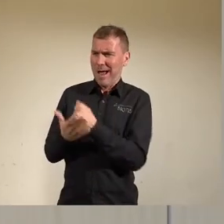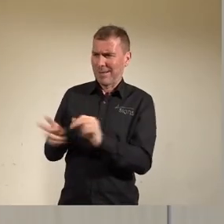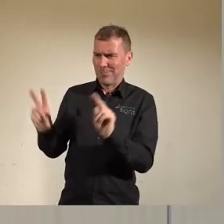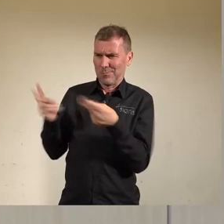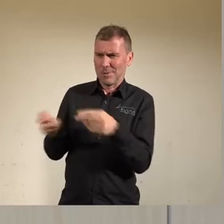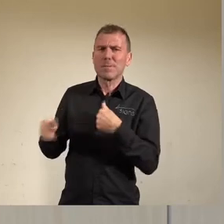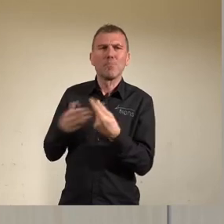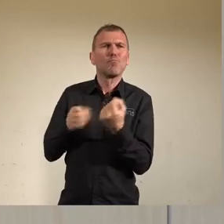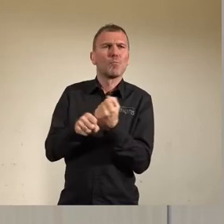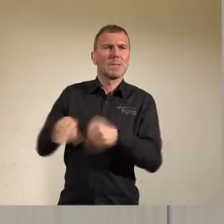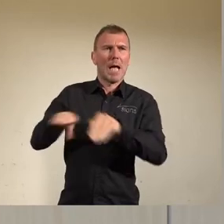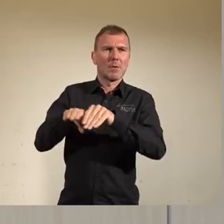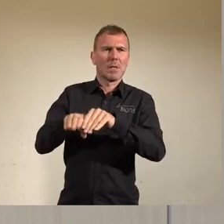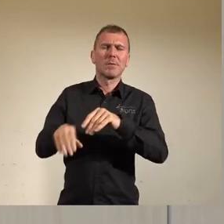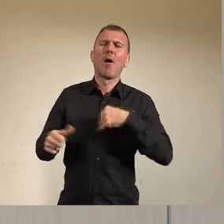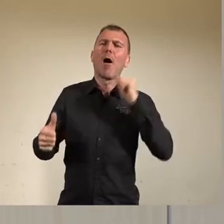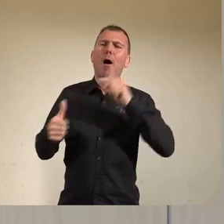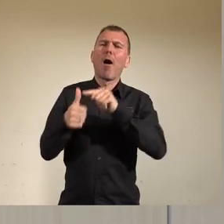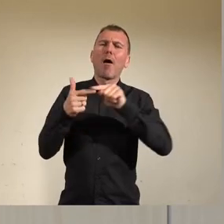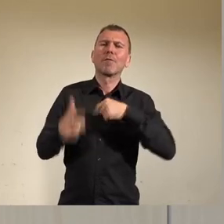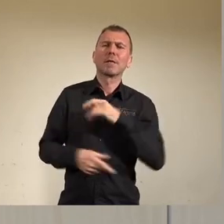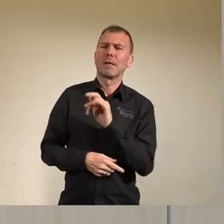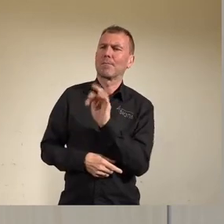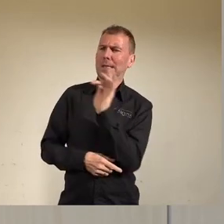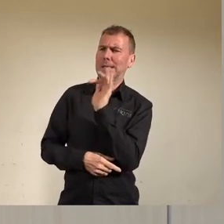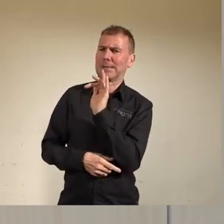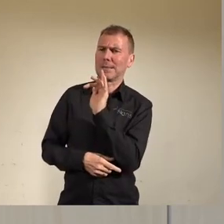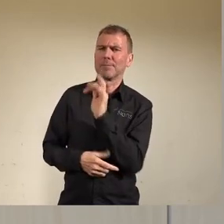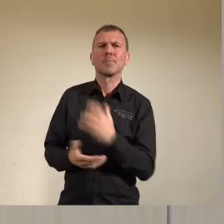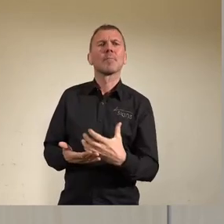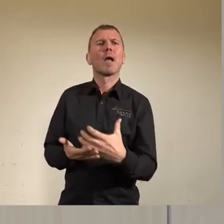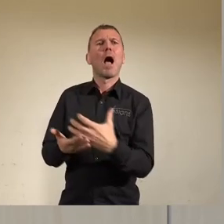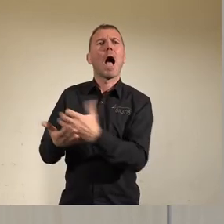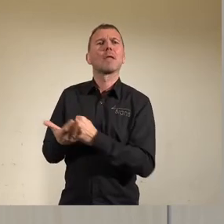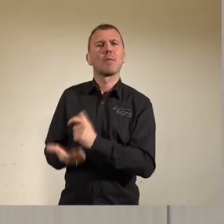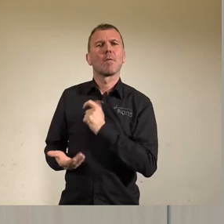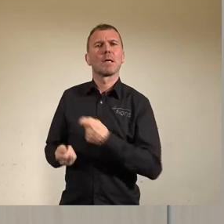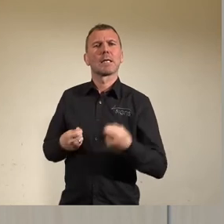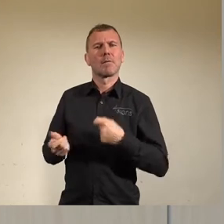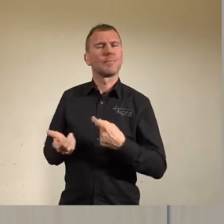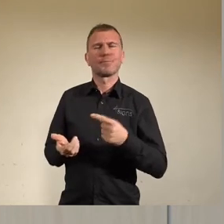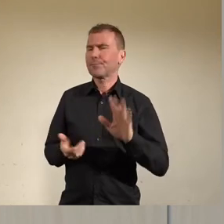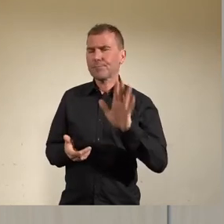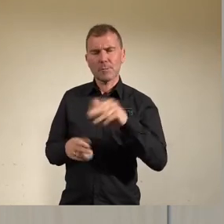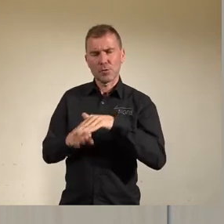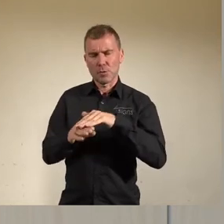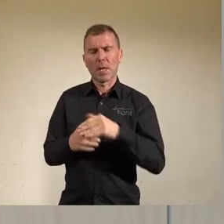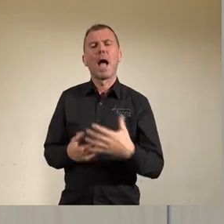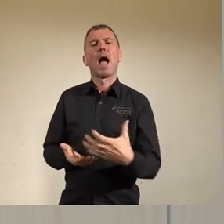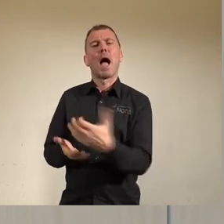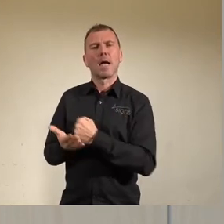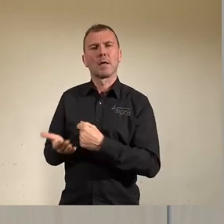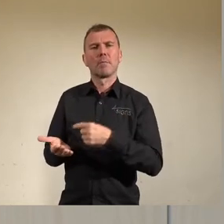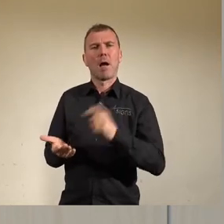Und ich habe das an vielen Stellen kritisiert, weder die Einnahmeerwartung bei der Gewerbesteuer weder die Einnahmeerwartung bei